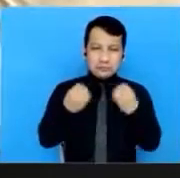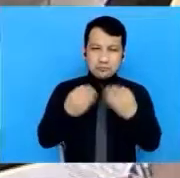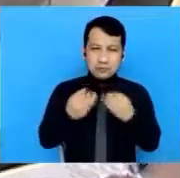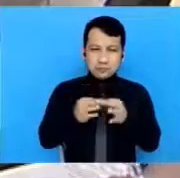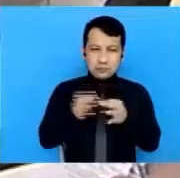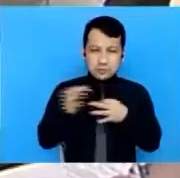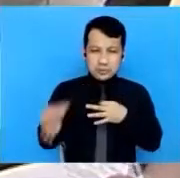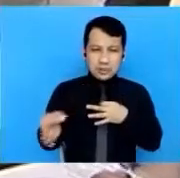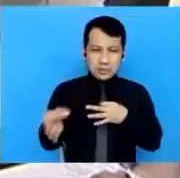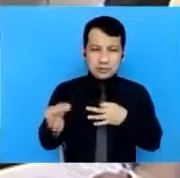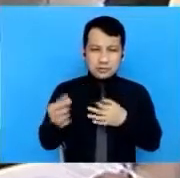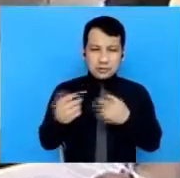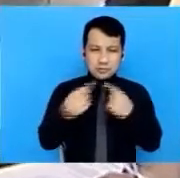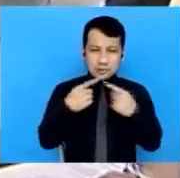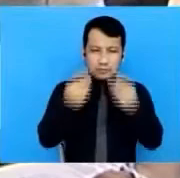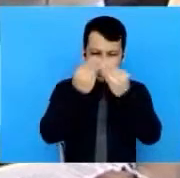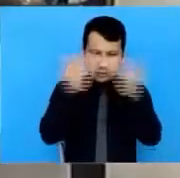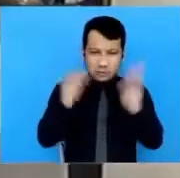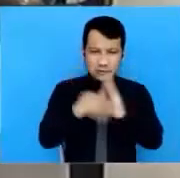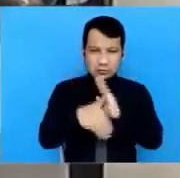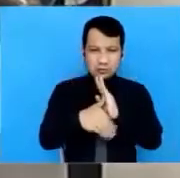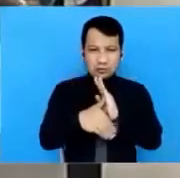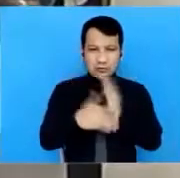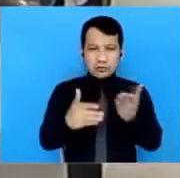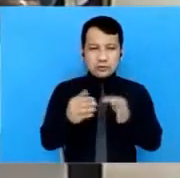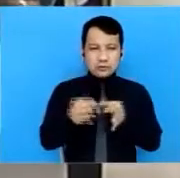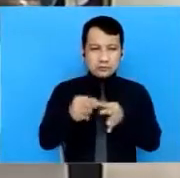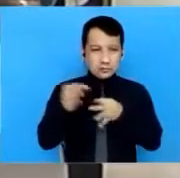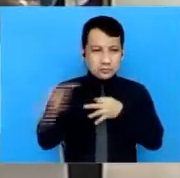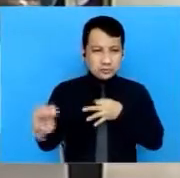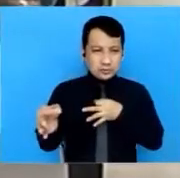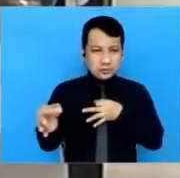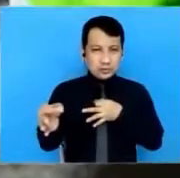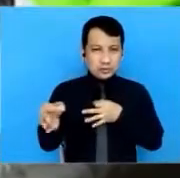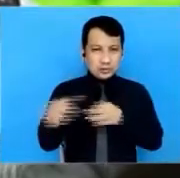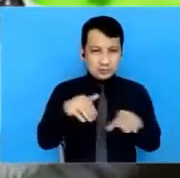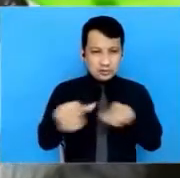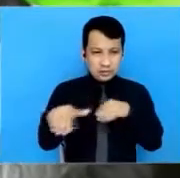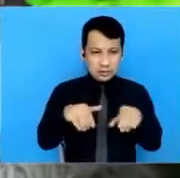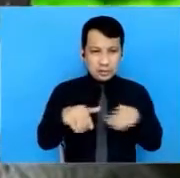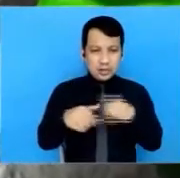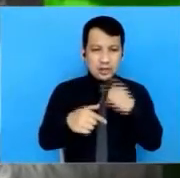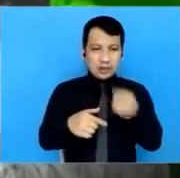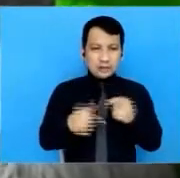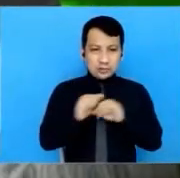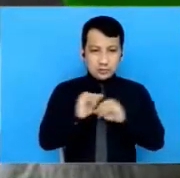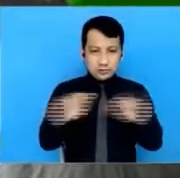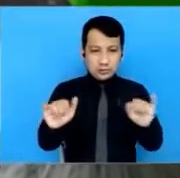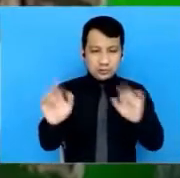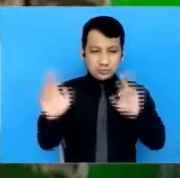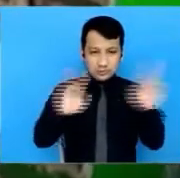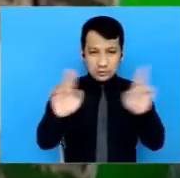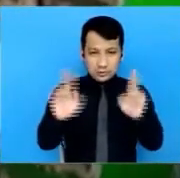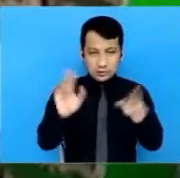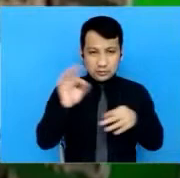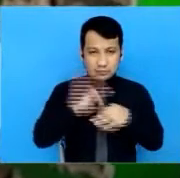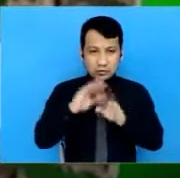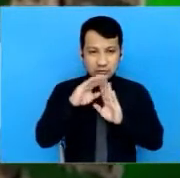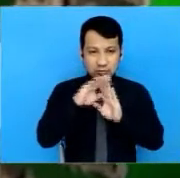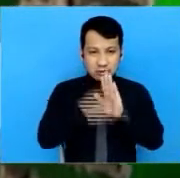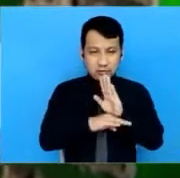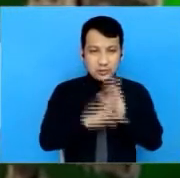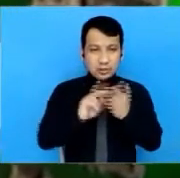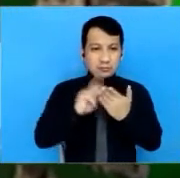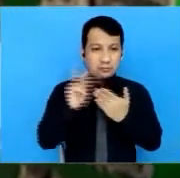extension, sinabi ng COMELEC na posibleng maurong ang kanilang calendar of activities, kabilang na ang paghahanda ng voters list at project of